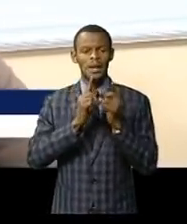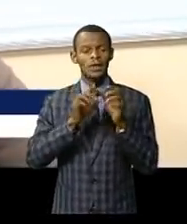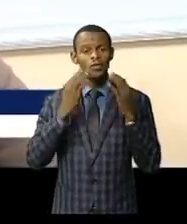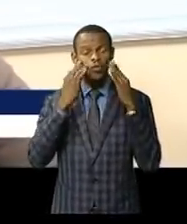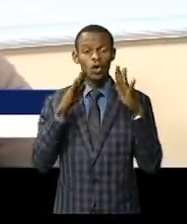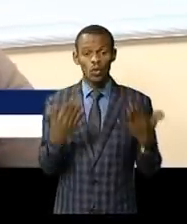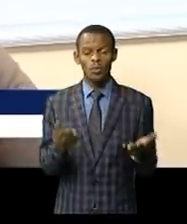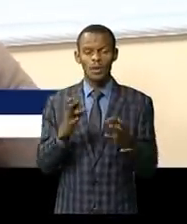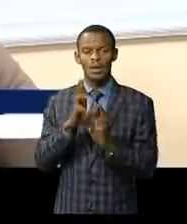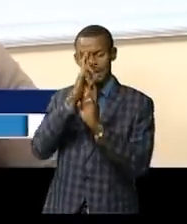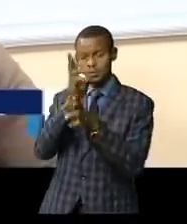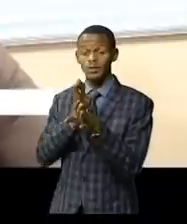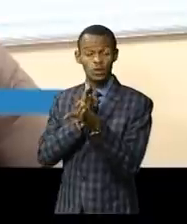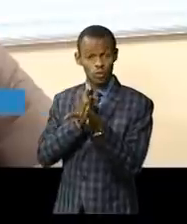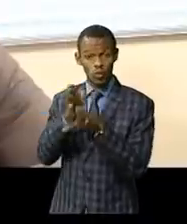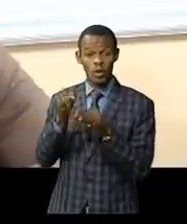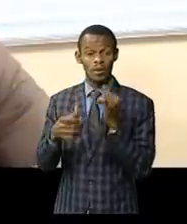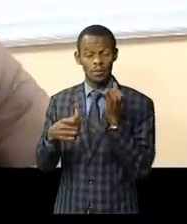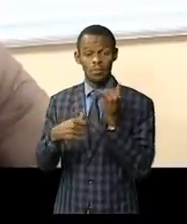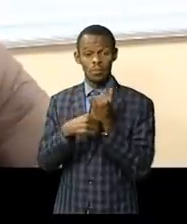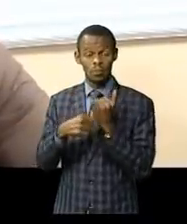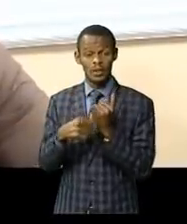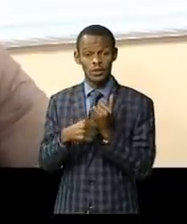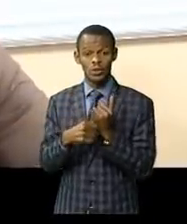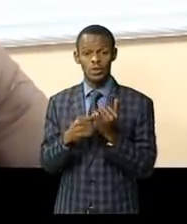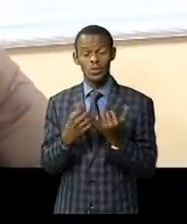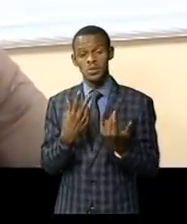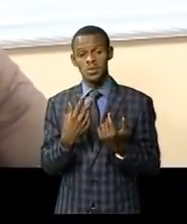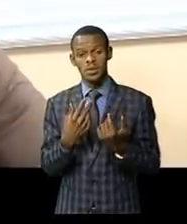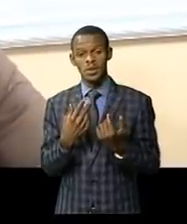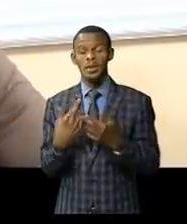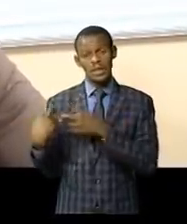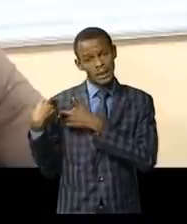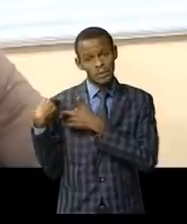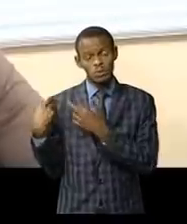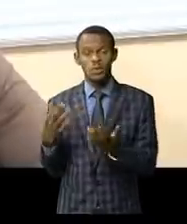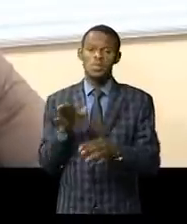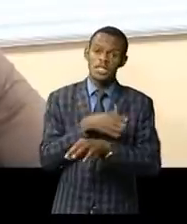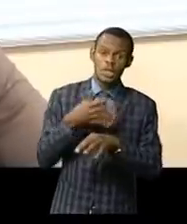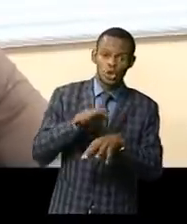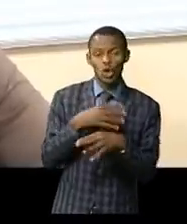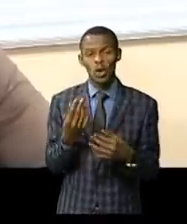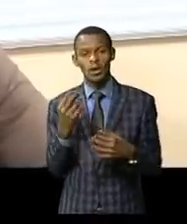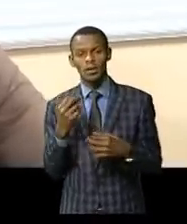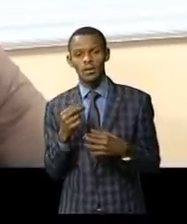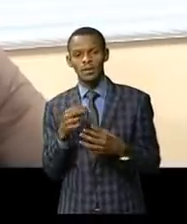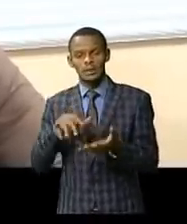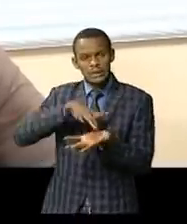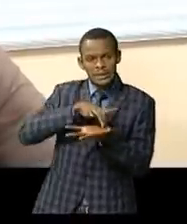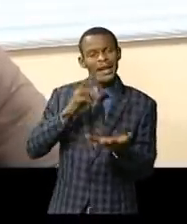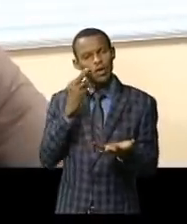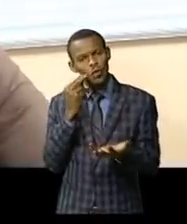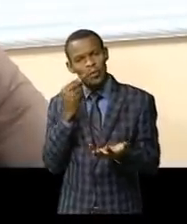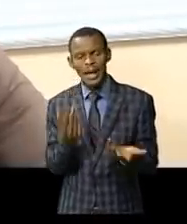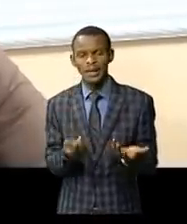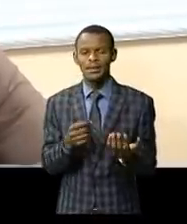monde. Les statuts de la SACEM, SALAM et BURIA ont servi de modèle